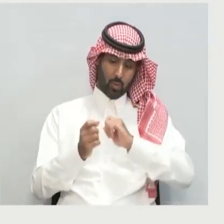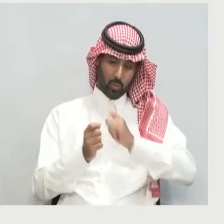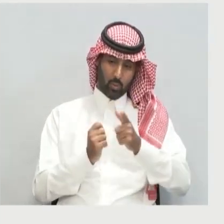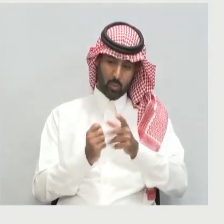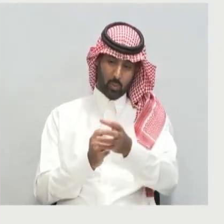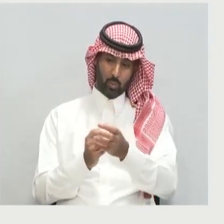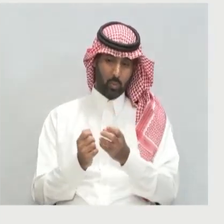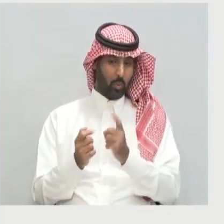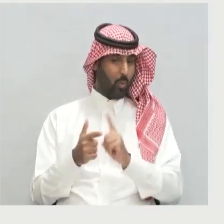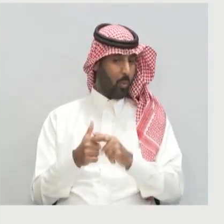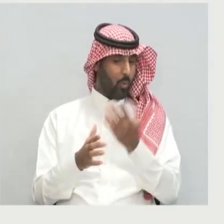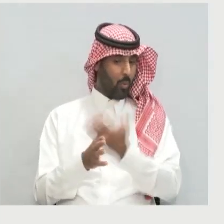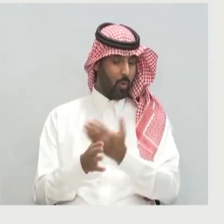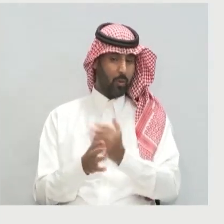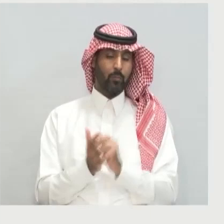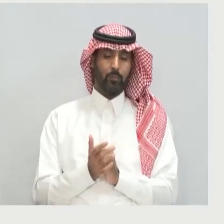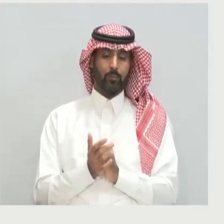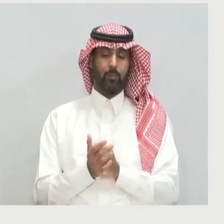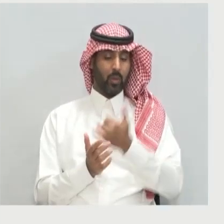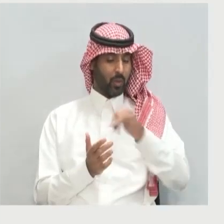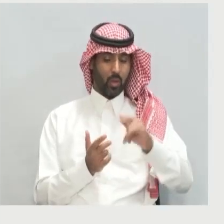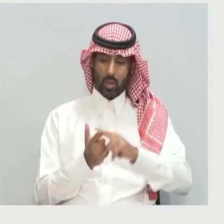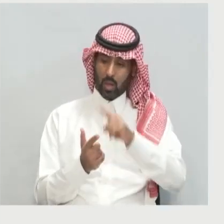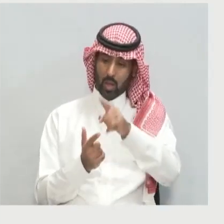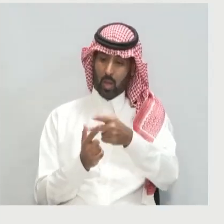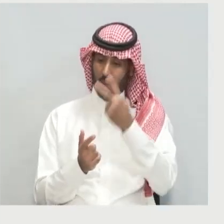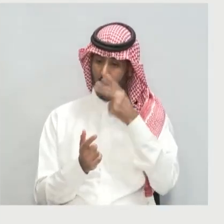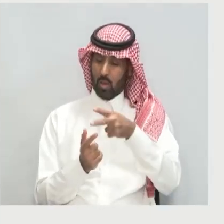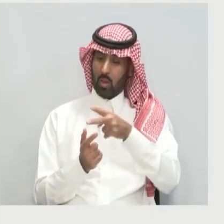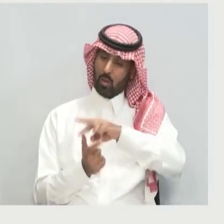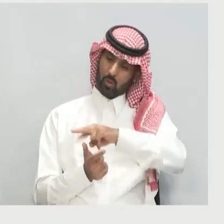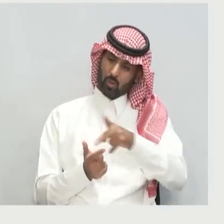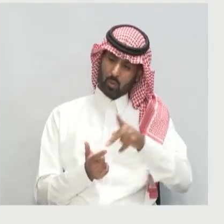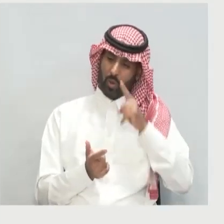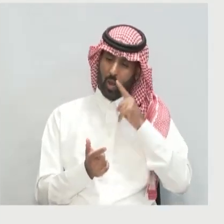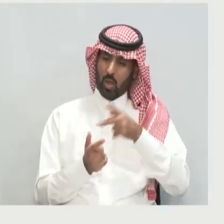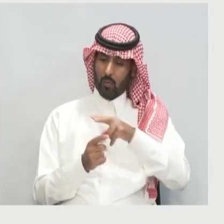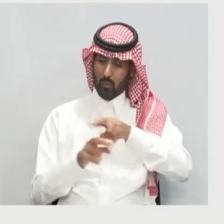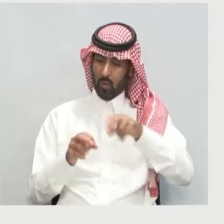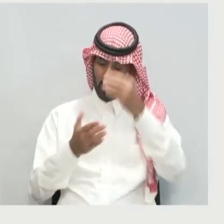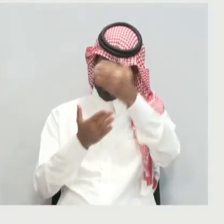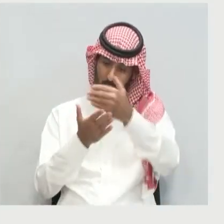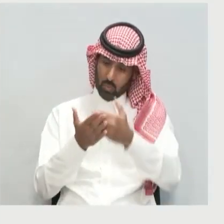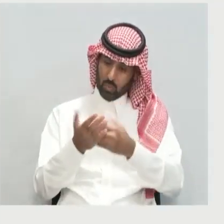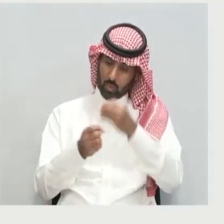الوصول لماذا لان كل منها يستخدم نظام محدد لعرض النتائج